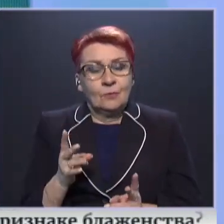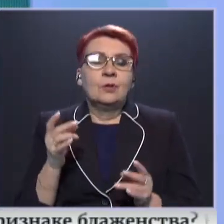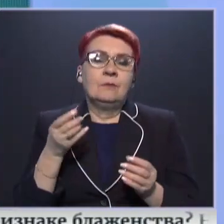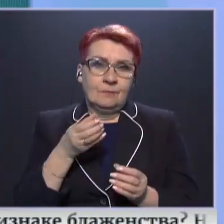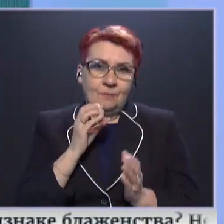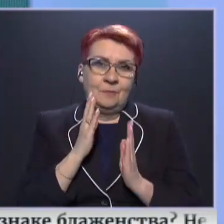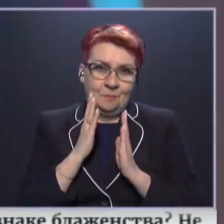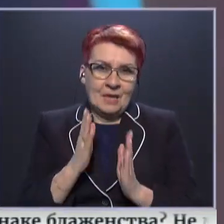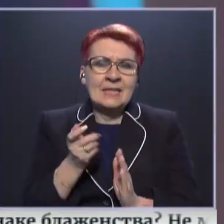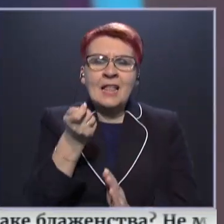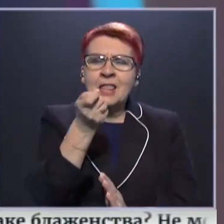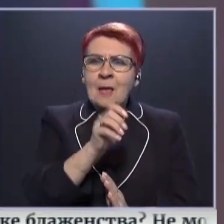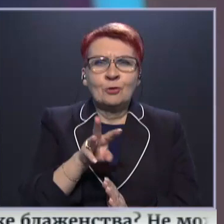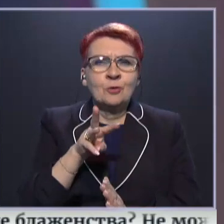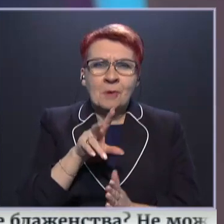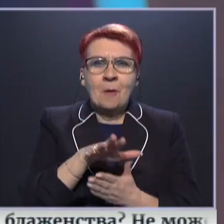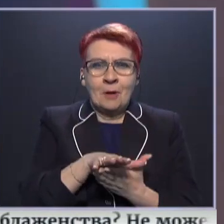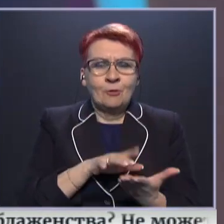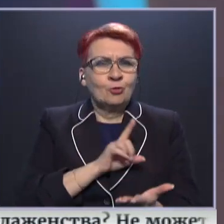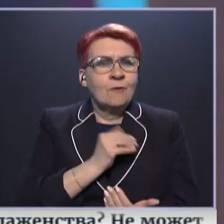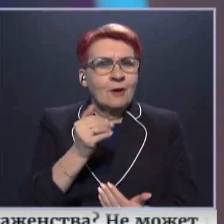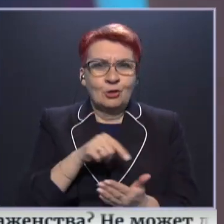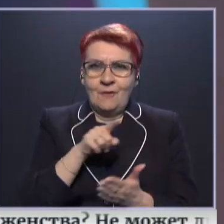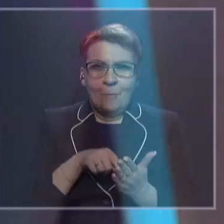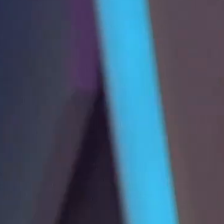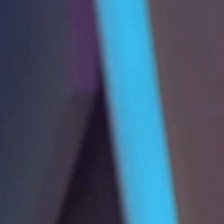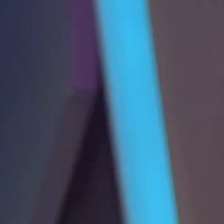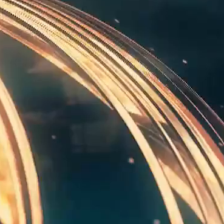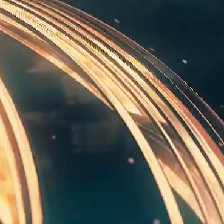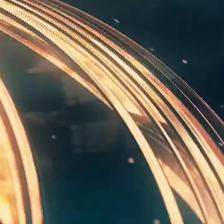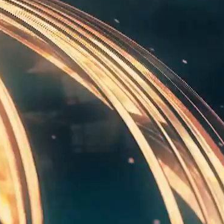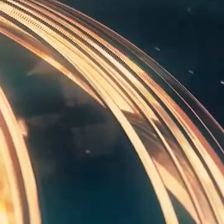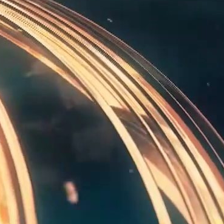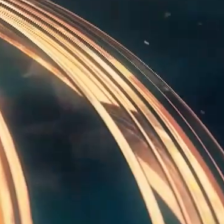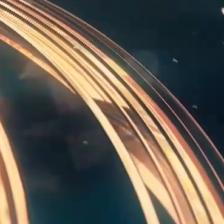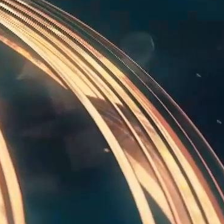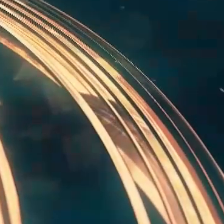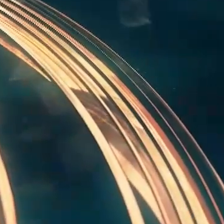сейчас прервемся на короткую паузу. Ну, конечно, ждем ваших вопросов и звонков.